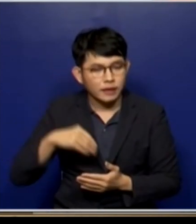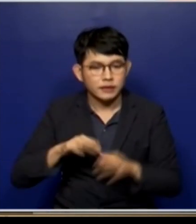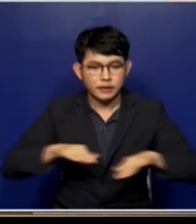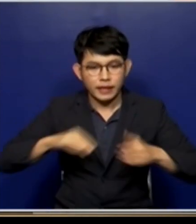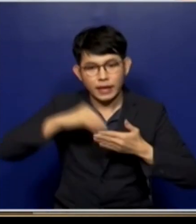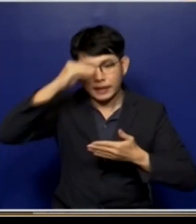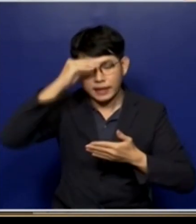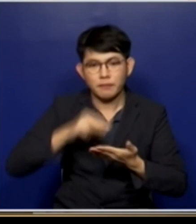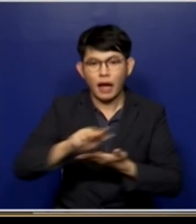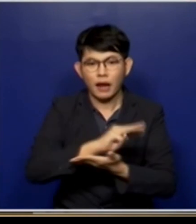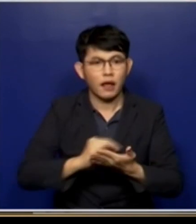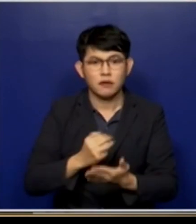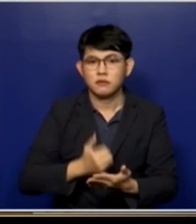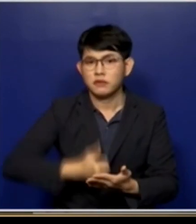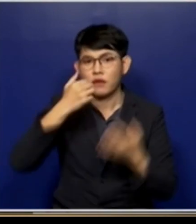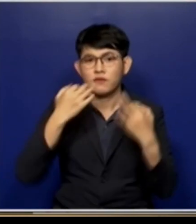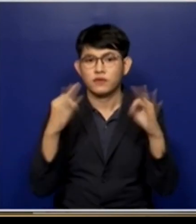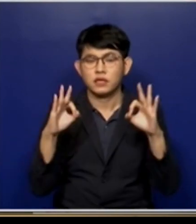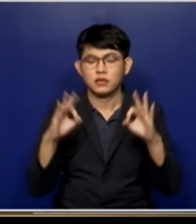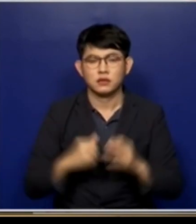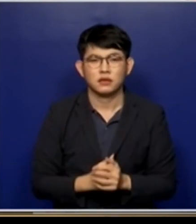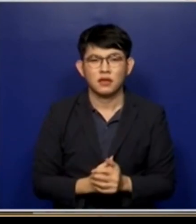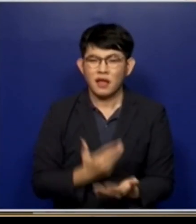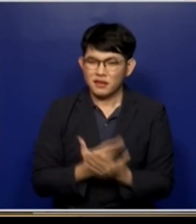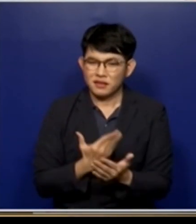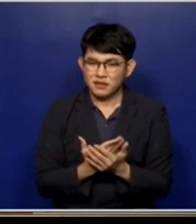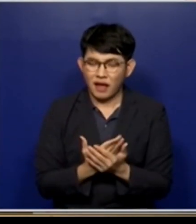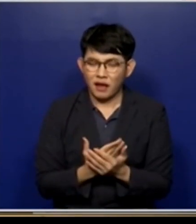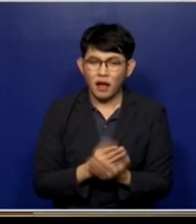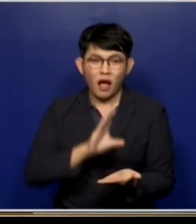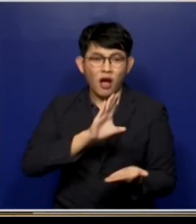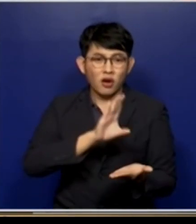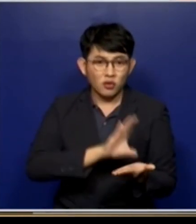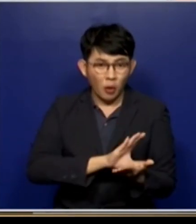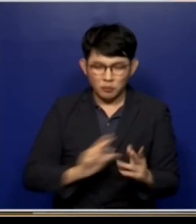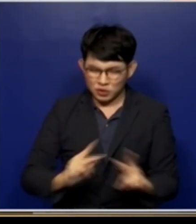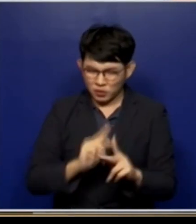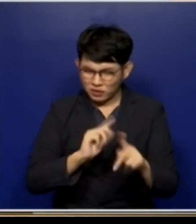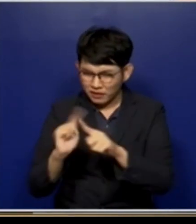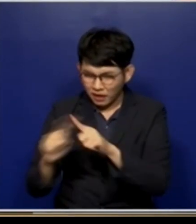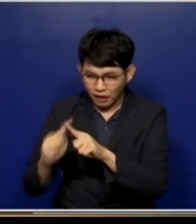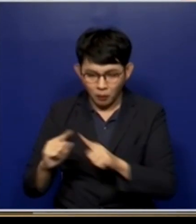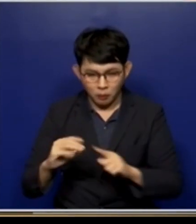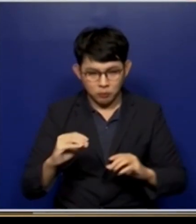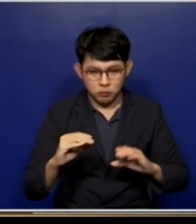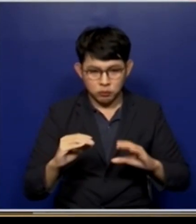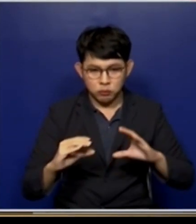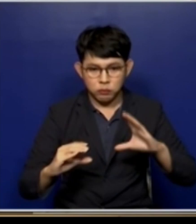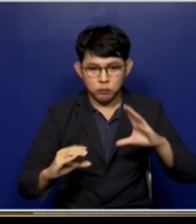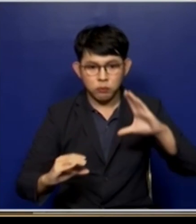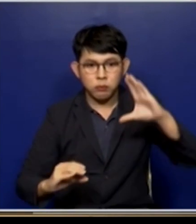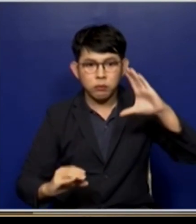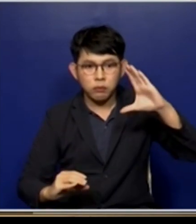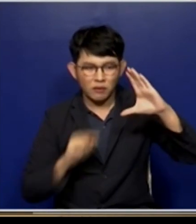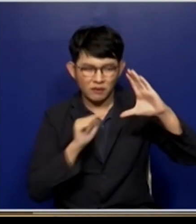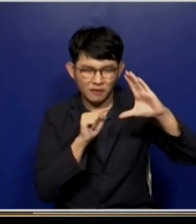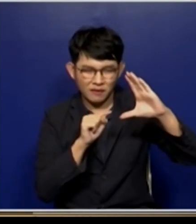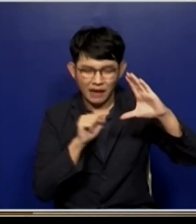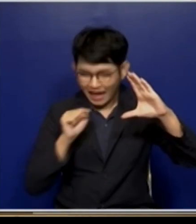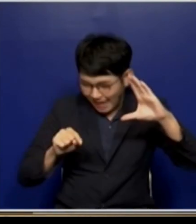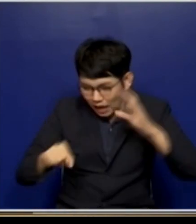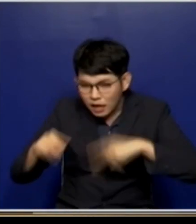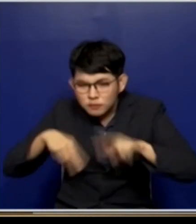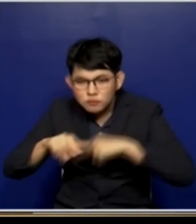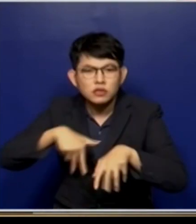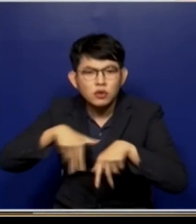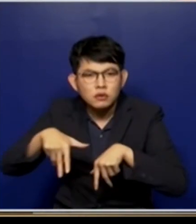แล้วเงินกับนวลนี้มากกว่างบประมาณอีกหลายกระทรวงที่มีภารกิจในการดูแลพี่น้องประชาชน